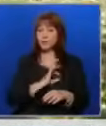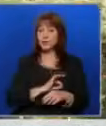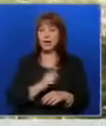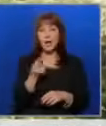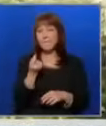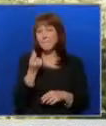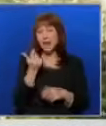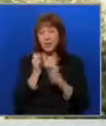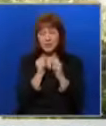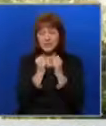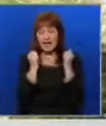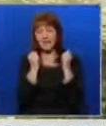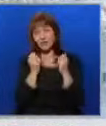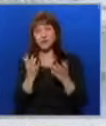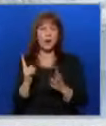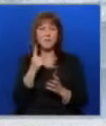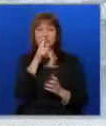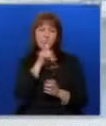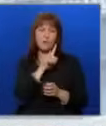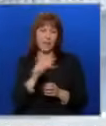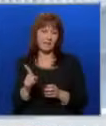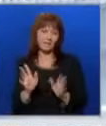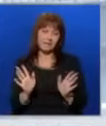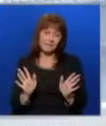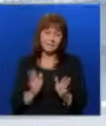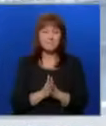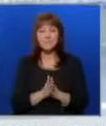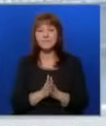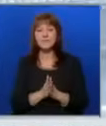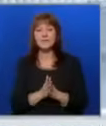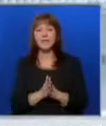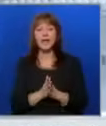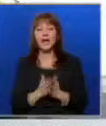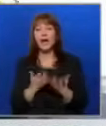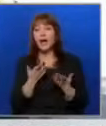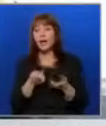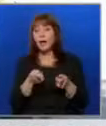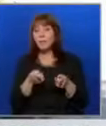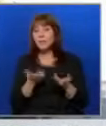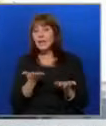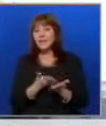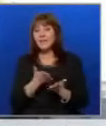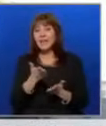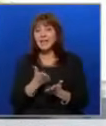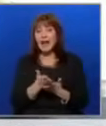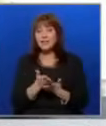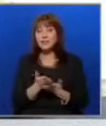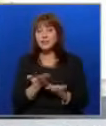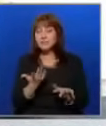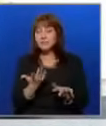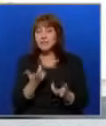е стряскащо, ама в първия момент, после не. Правилно е, но просто по този начин от една страна пък се